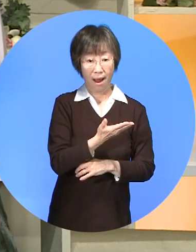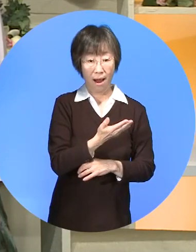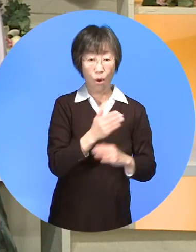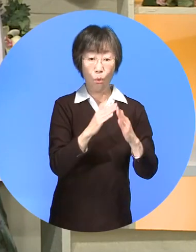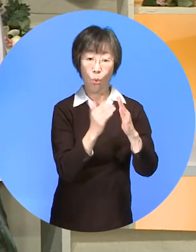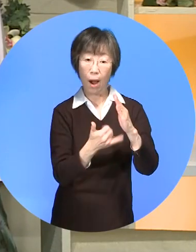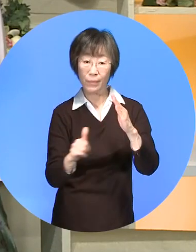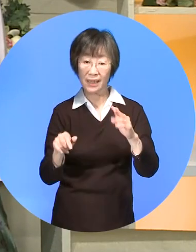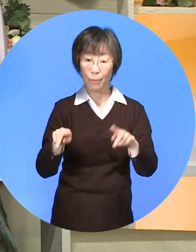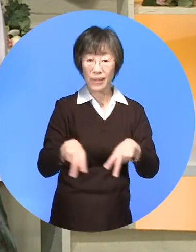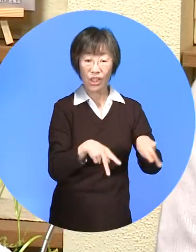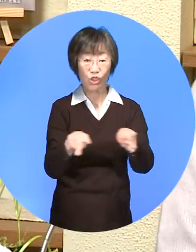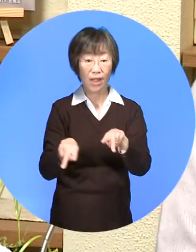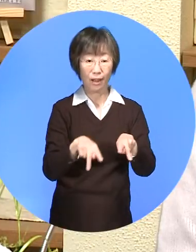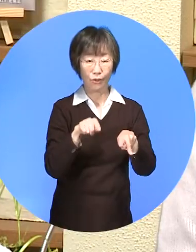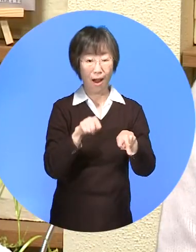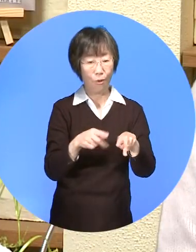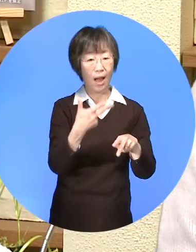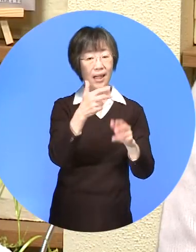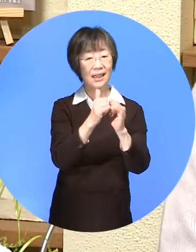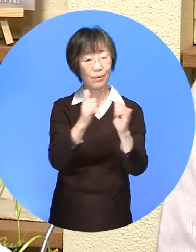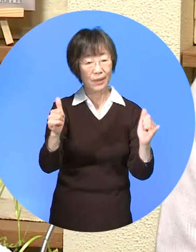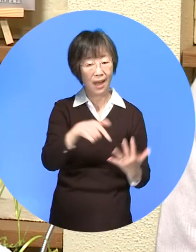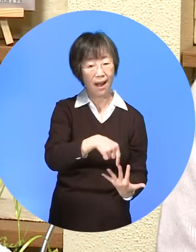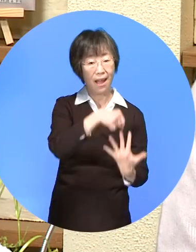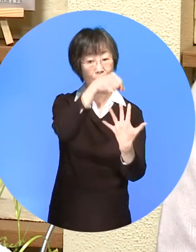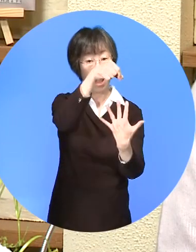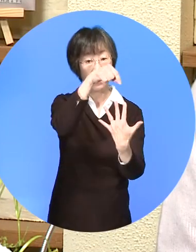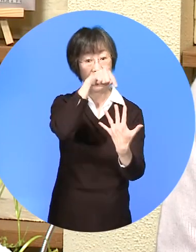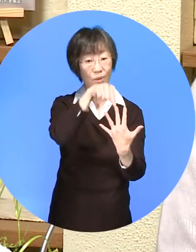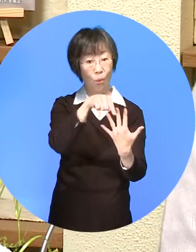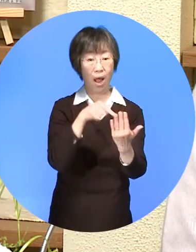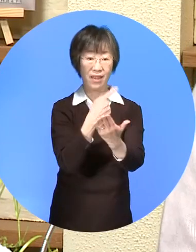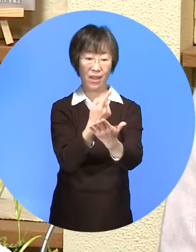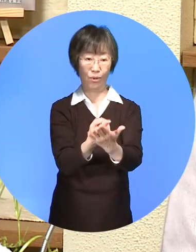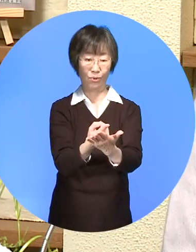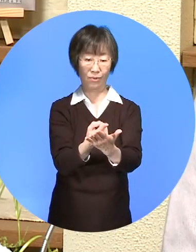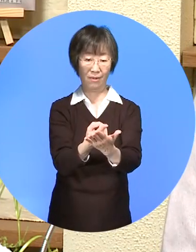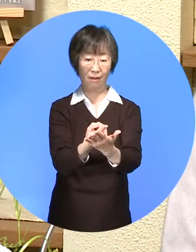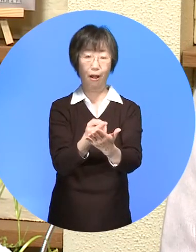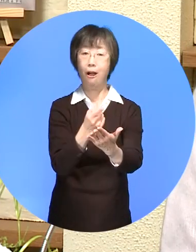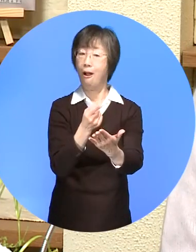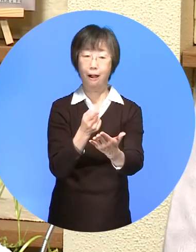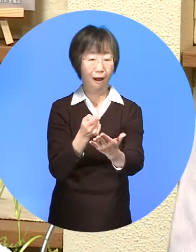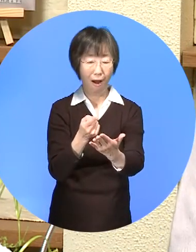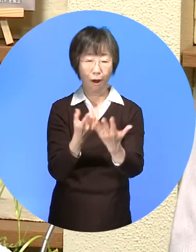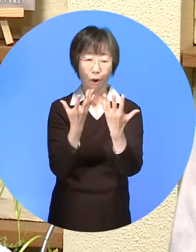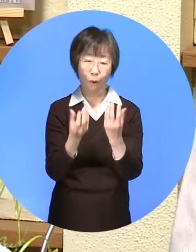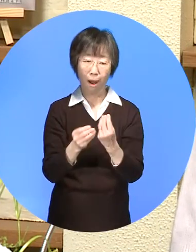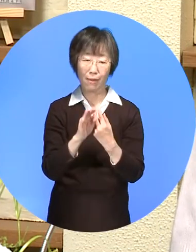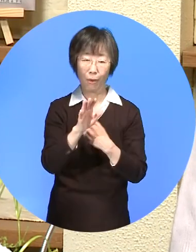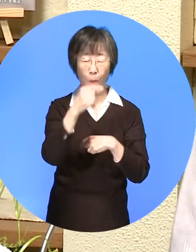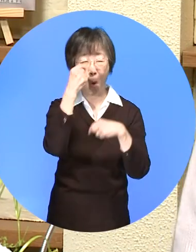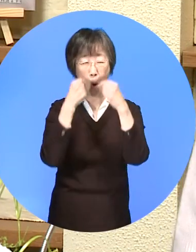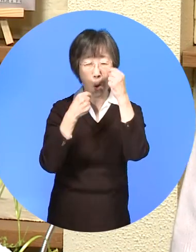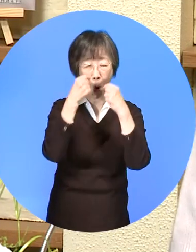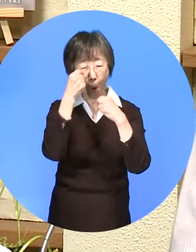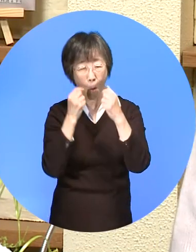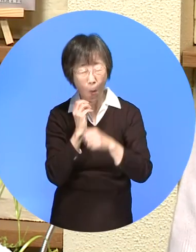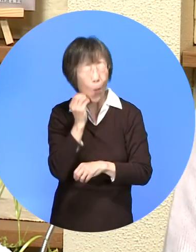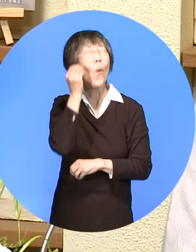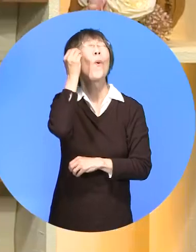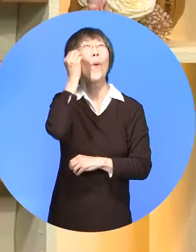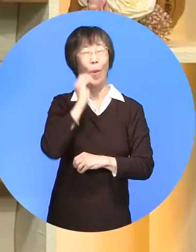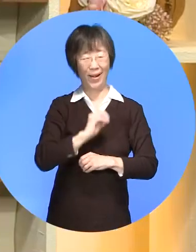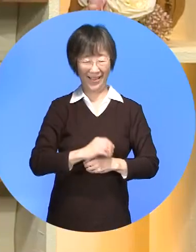塔ですけれども、 はい、 これは市民の方から選ばれた方が出ていたということで、 はい、 終わった後にね、涙感動し